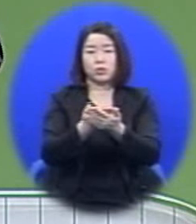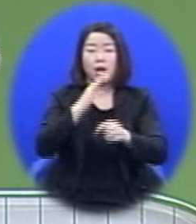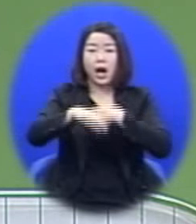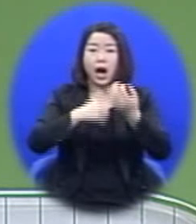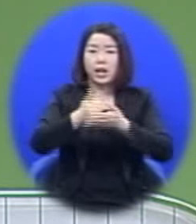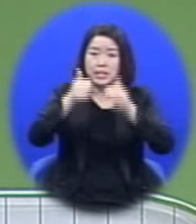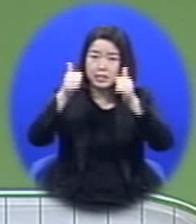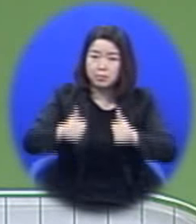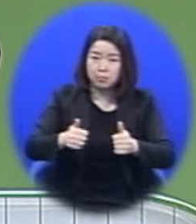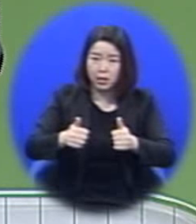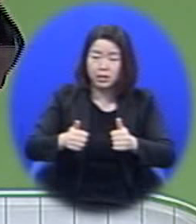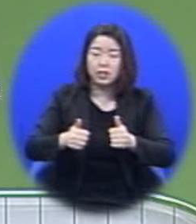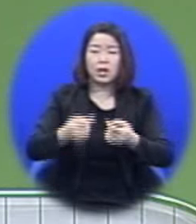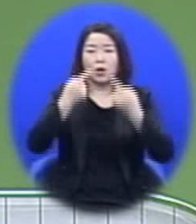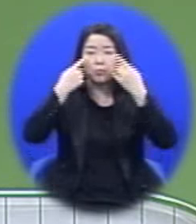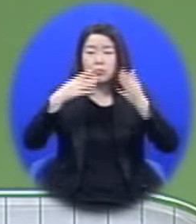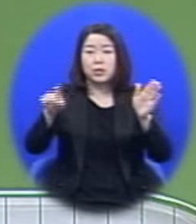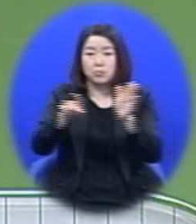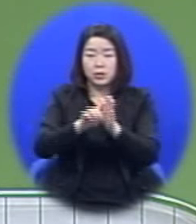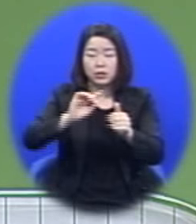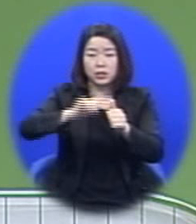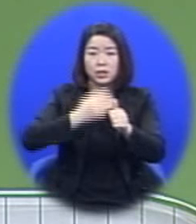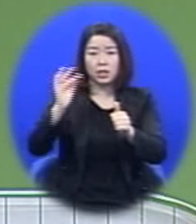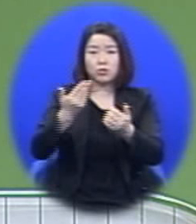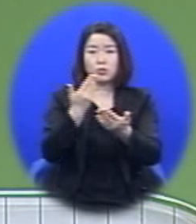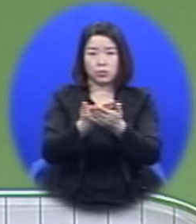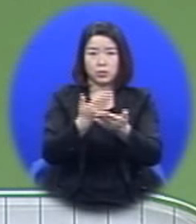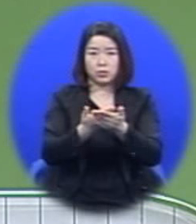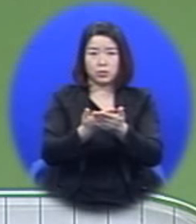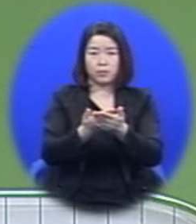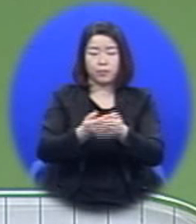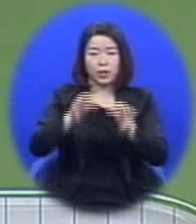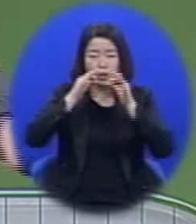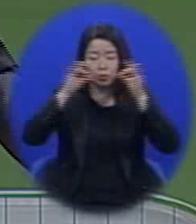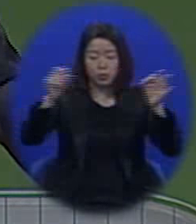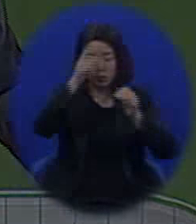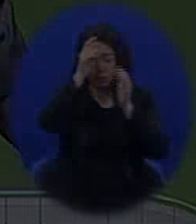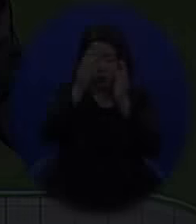하나님의 심판이 분명히 믿어지게 해주옵소서. 통성으로 기도하겠습니다.